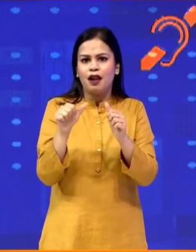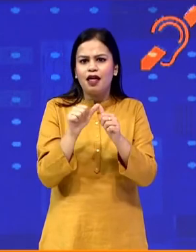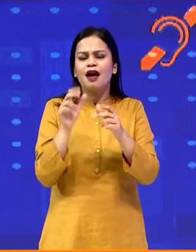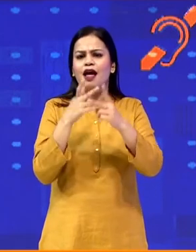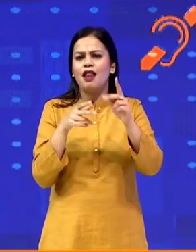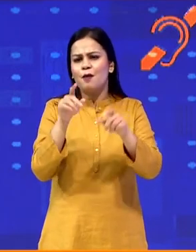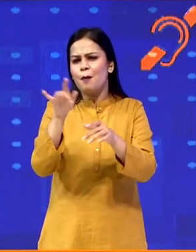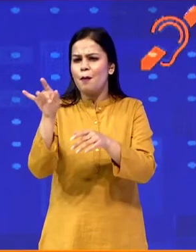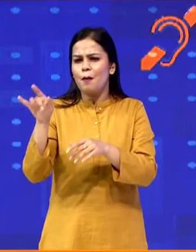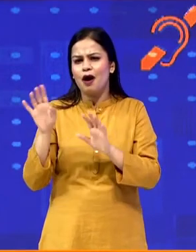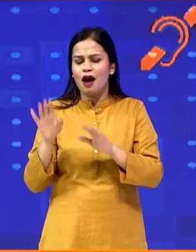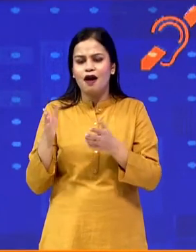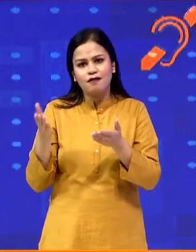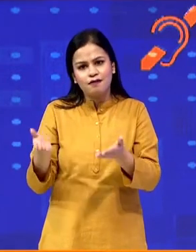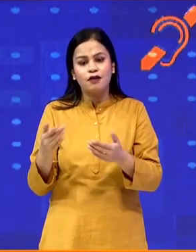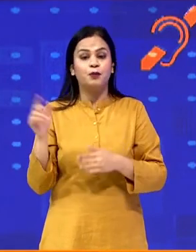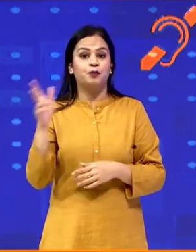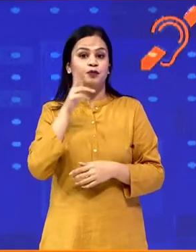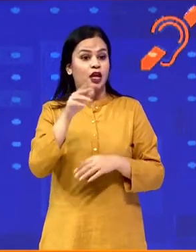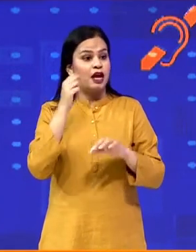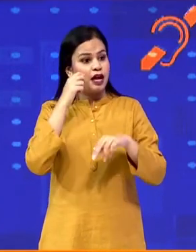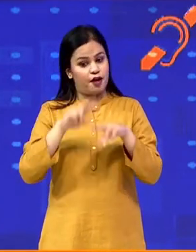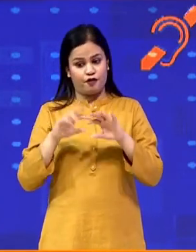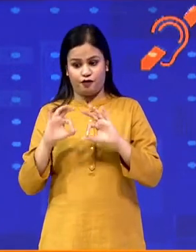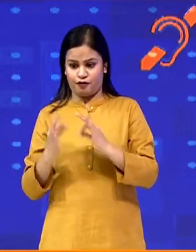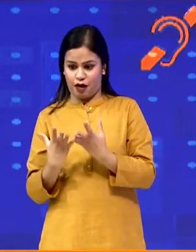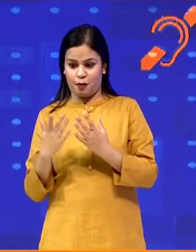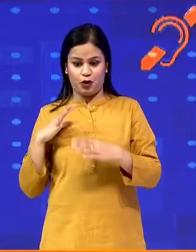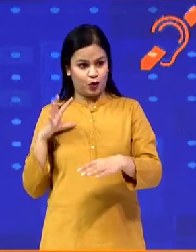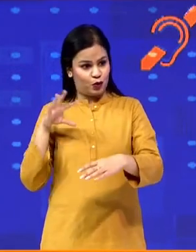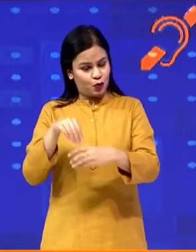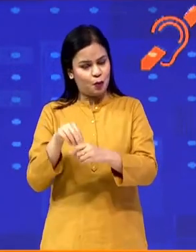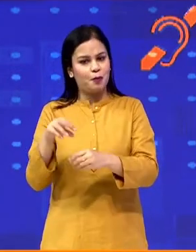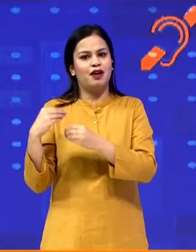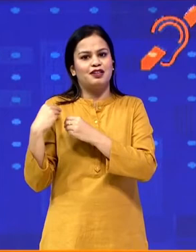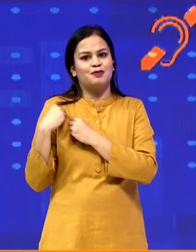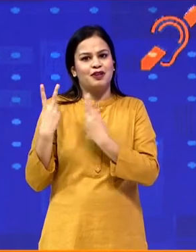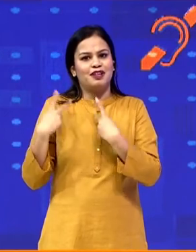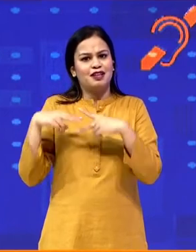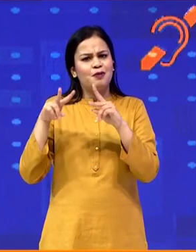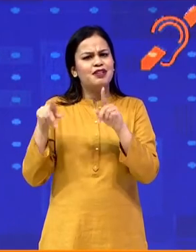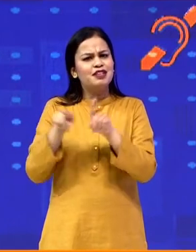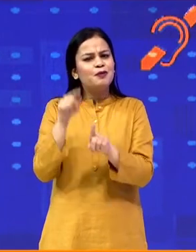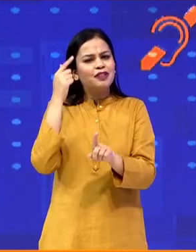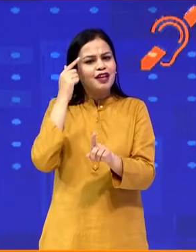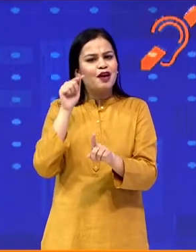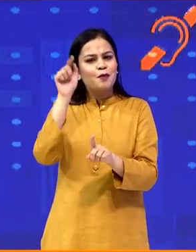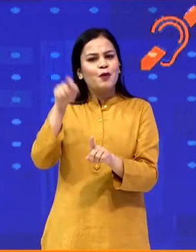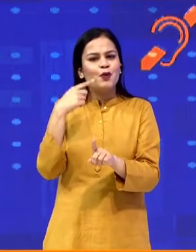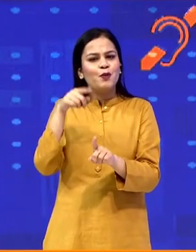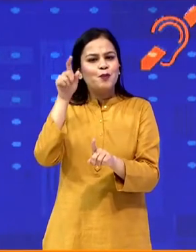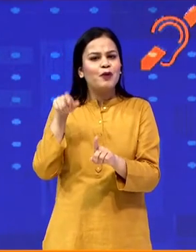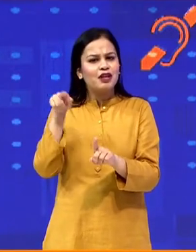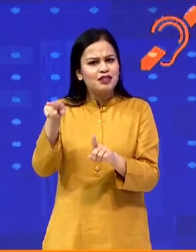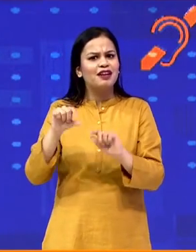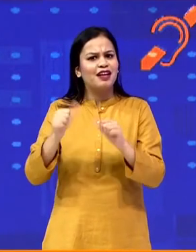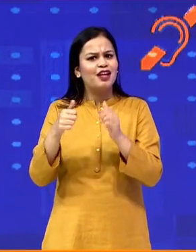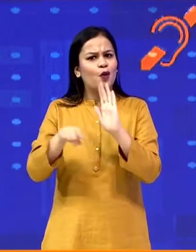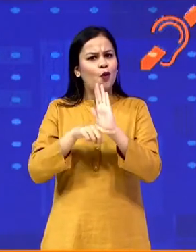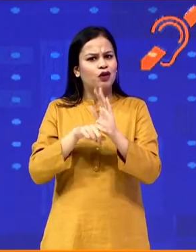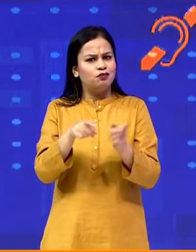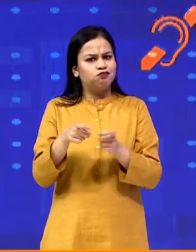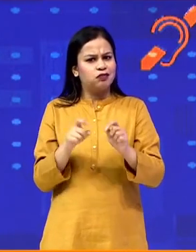पार्टी तो बड़ी जिम्मेदारी संभालते हैं ना तो वो नहीं लगता आपको की समझ सकते हैं कांग्रेस पार्टी को अब जो है